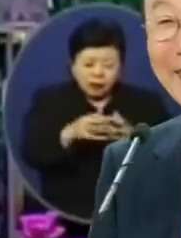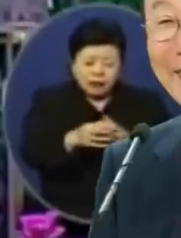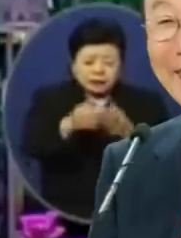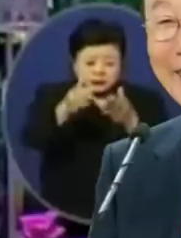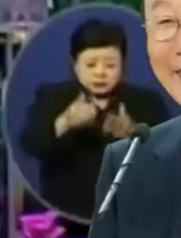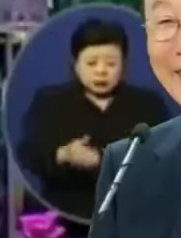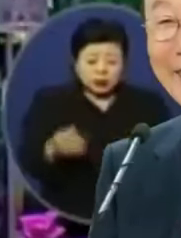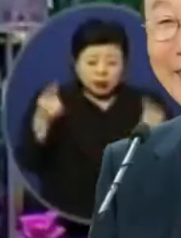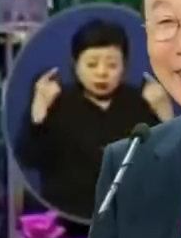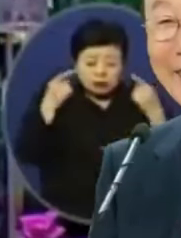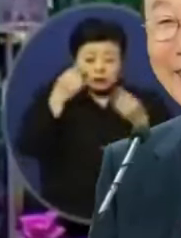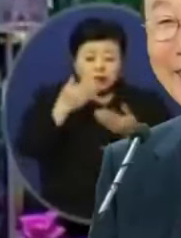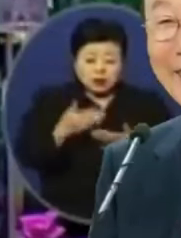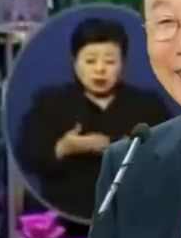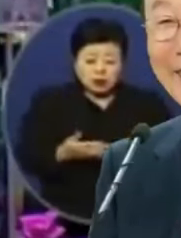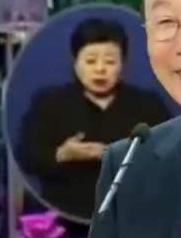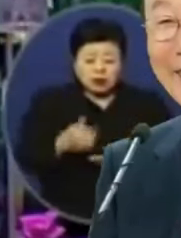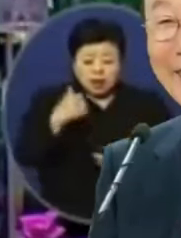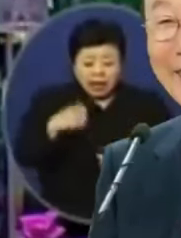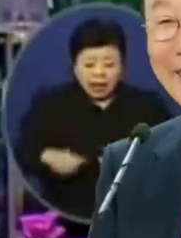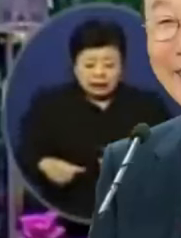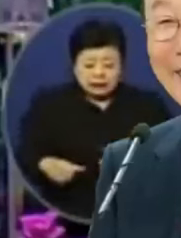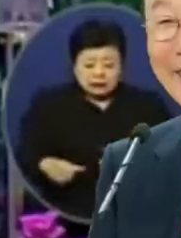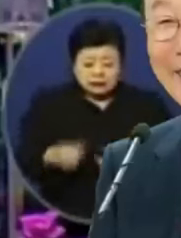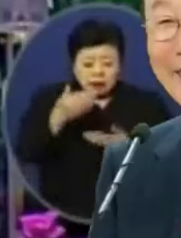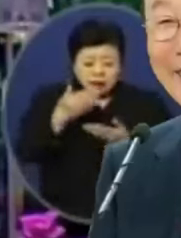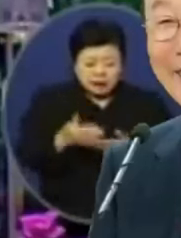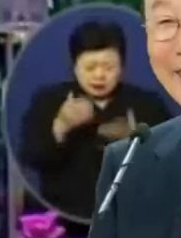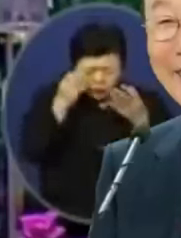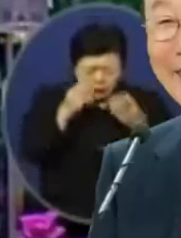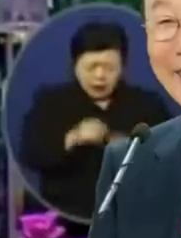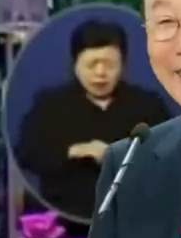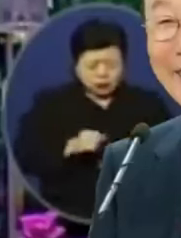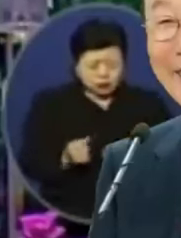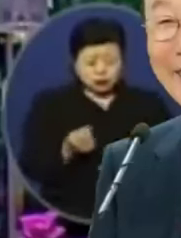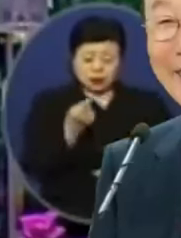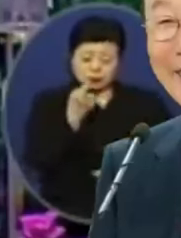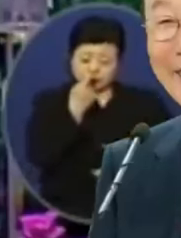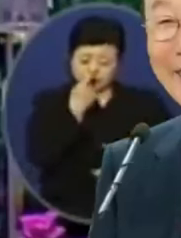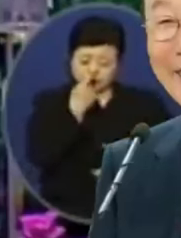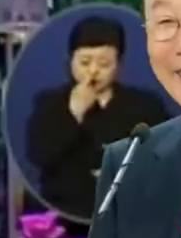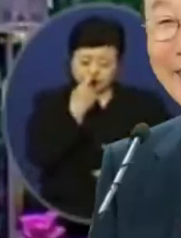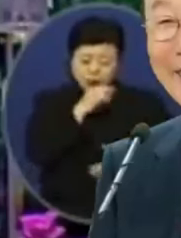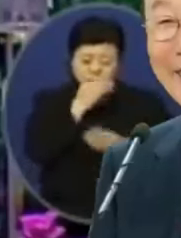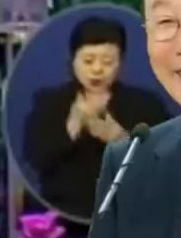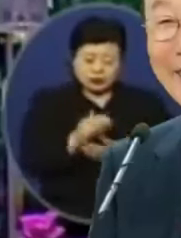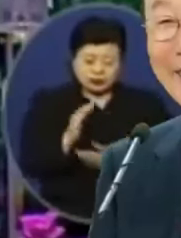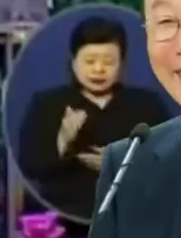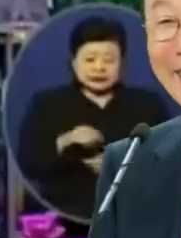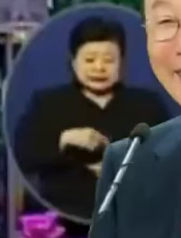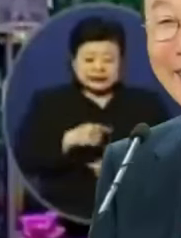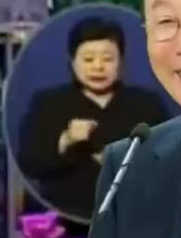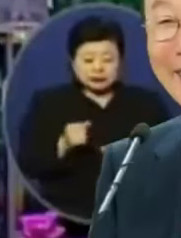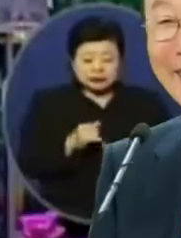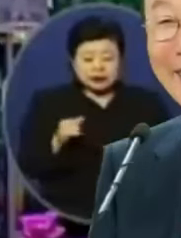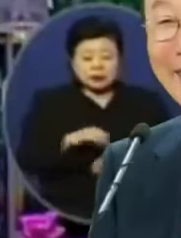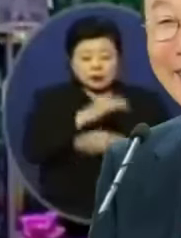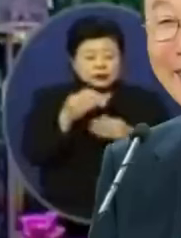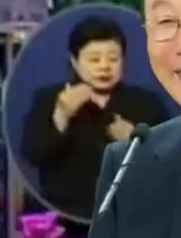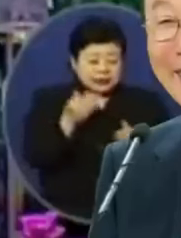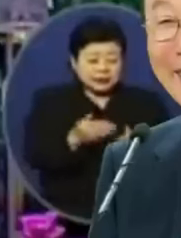말미암아 들으심을 얻었느니라. 그가 아들이면서도 받으신 고난으로 순종함을 배워 온전하게 되셨은즉 자기에게 순종하는 모든